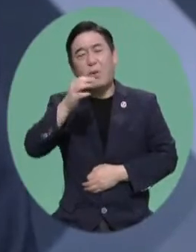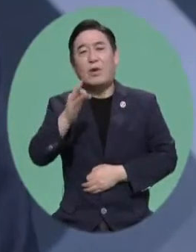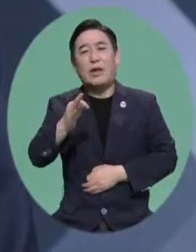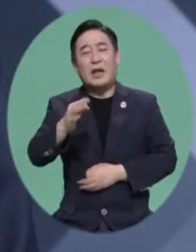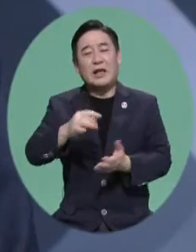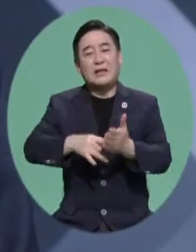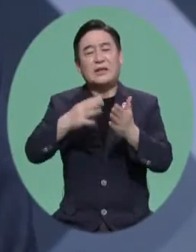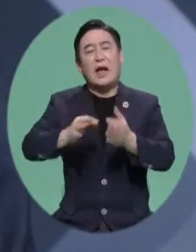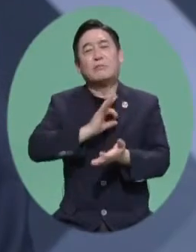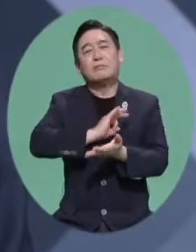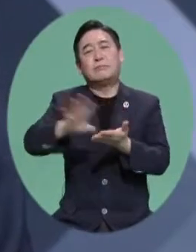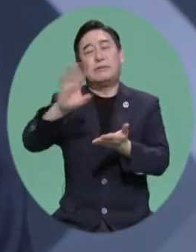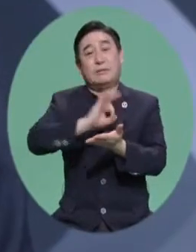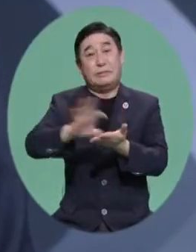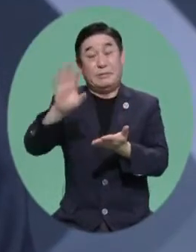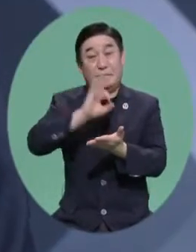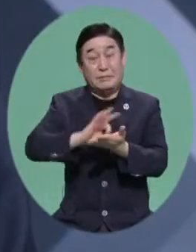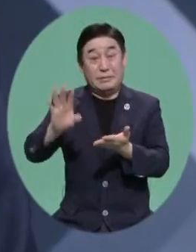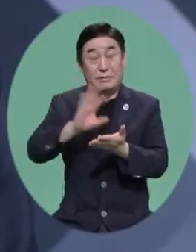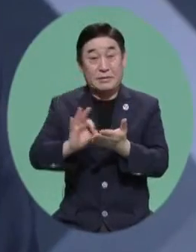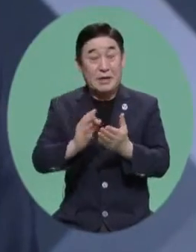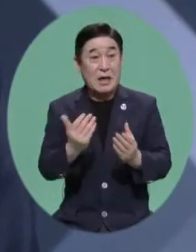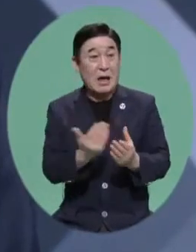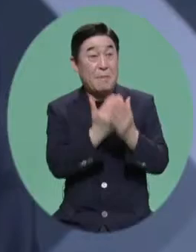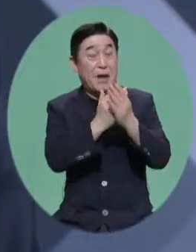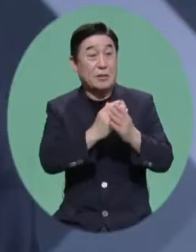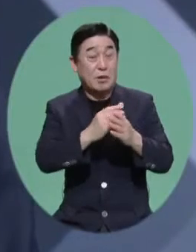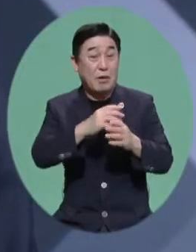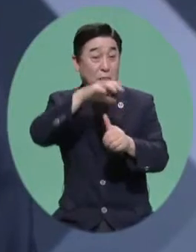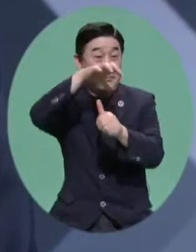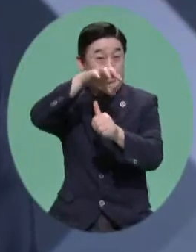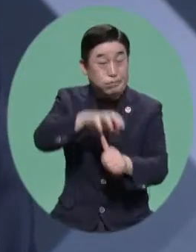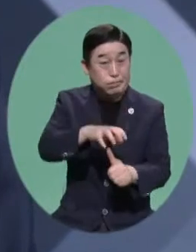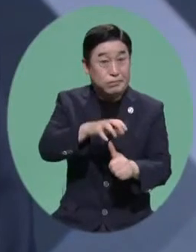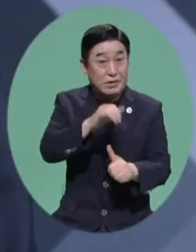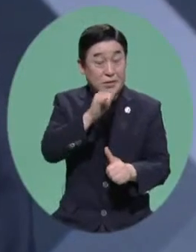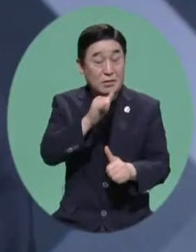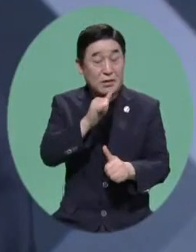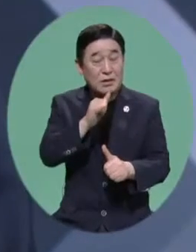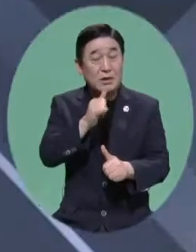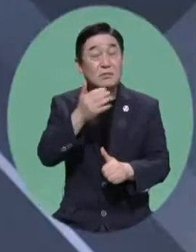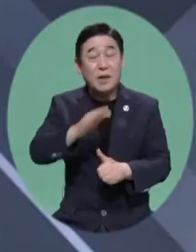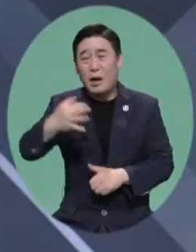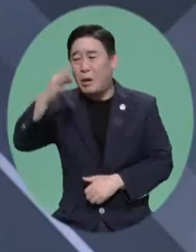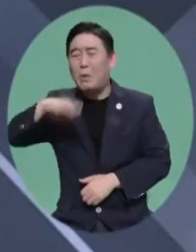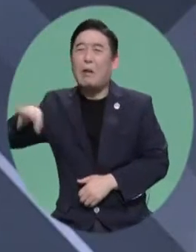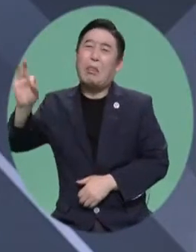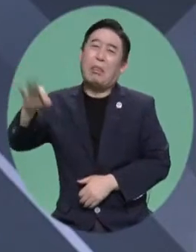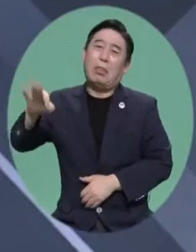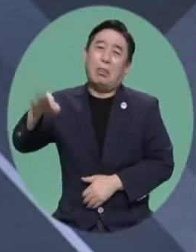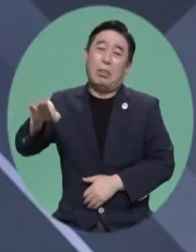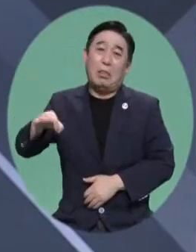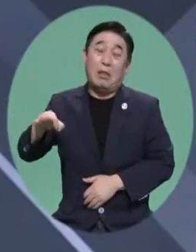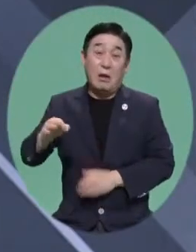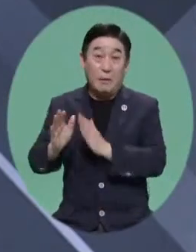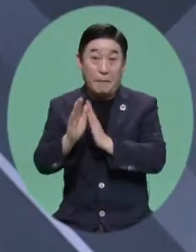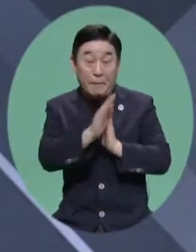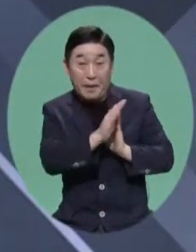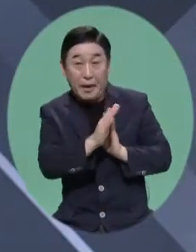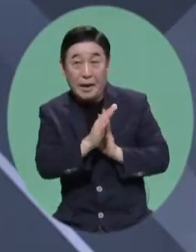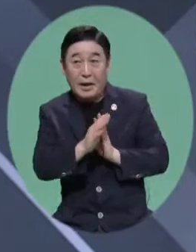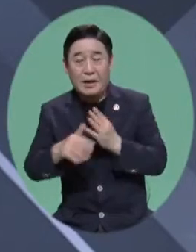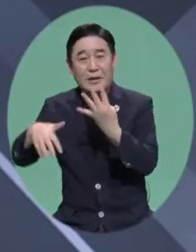세금이 들어가고 청장을 위축시키는 반면에 그 효과가 크지 않습니다 한편